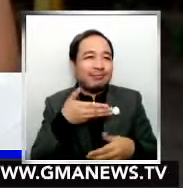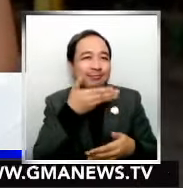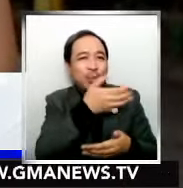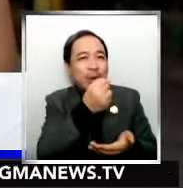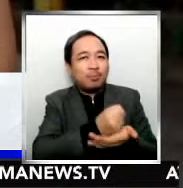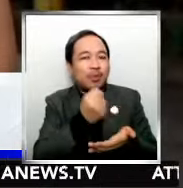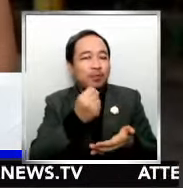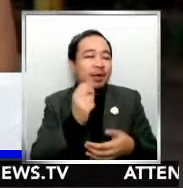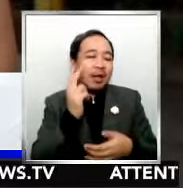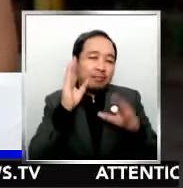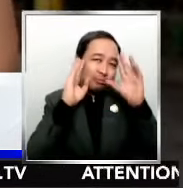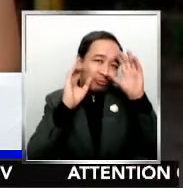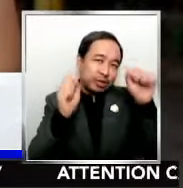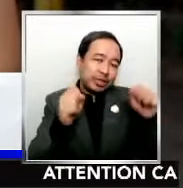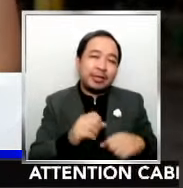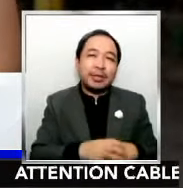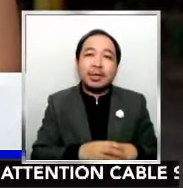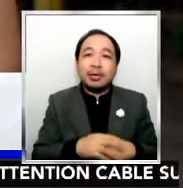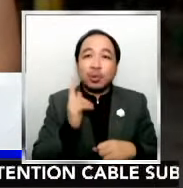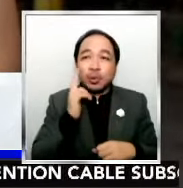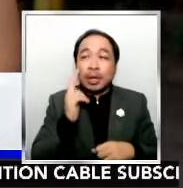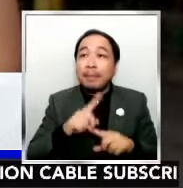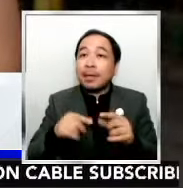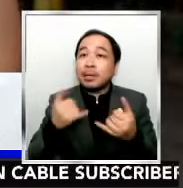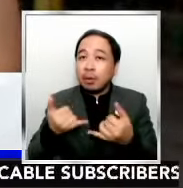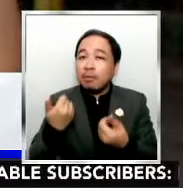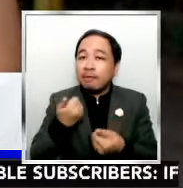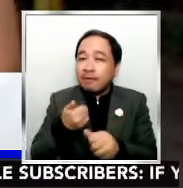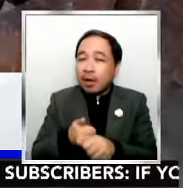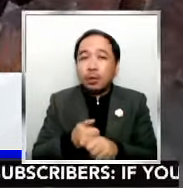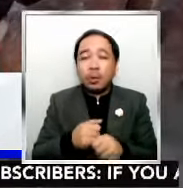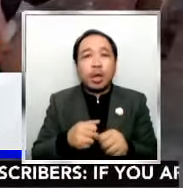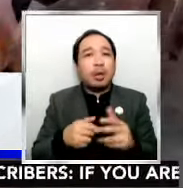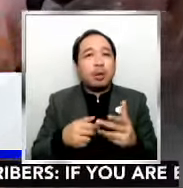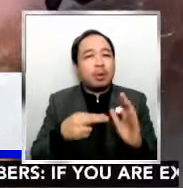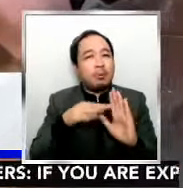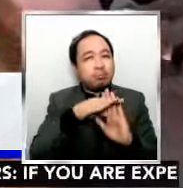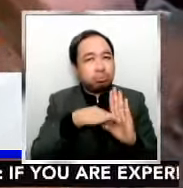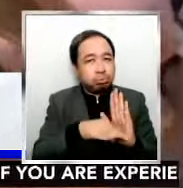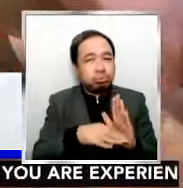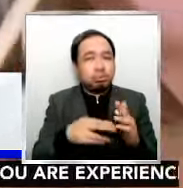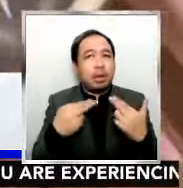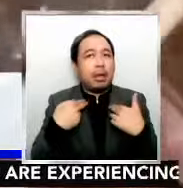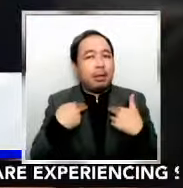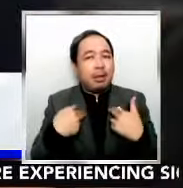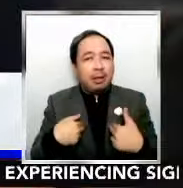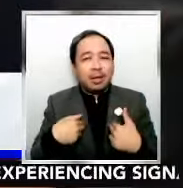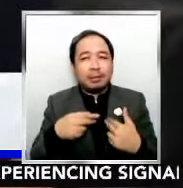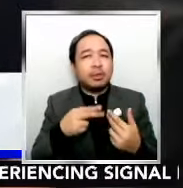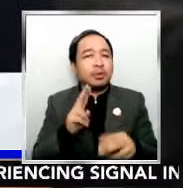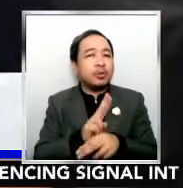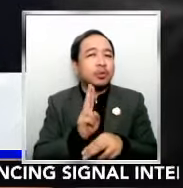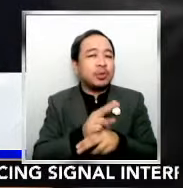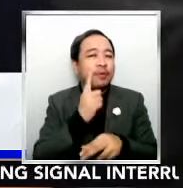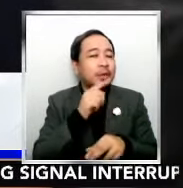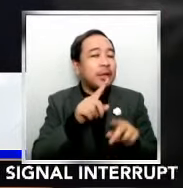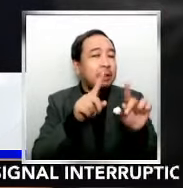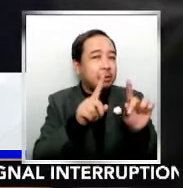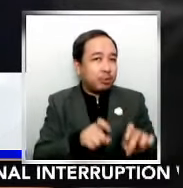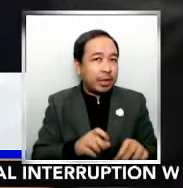susundin lang daw ang parehong mga panuntunan na ginamit sa kanilang pilot run. Do we see sure. this happening